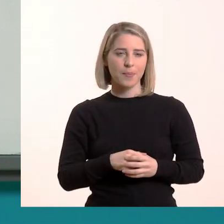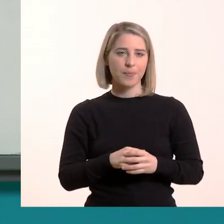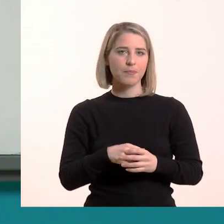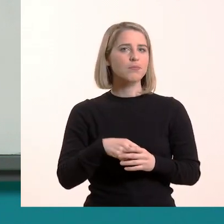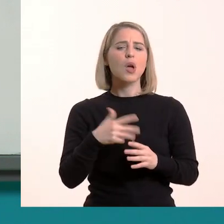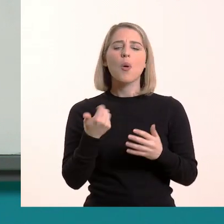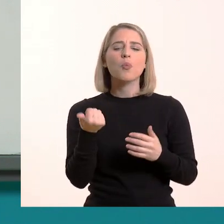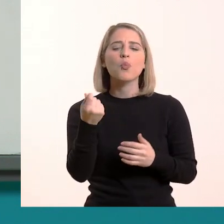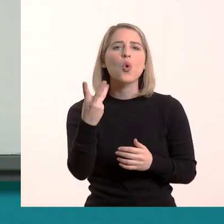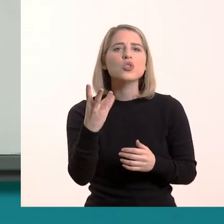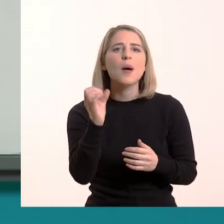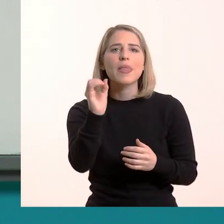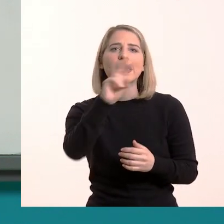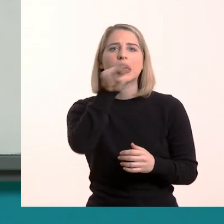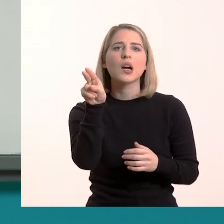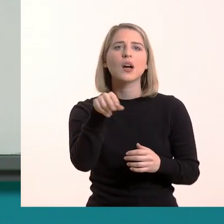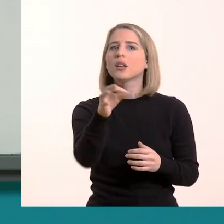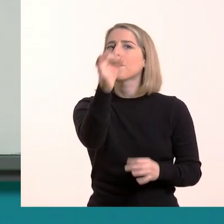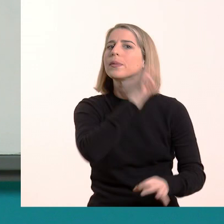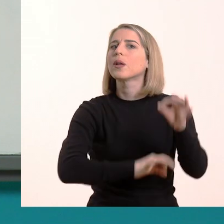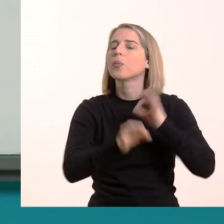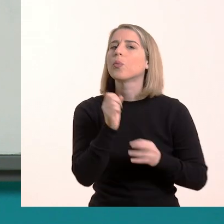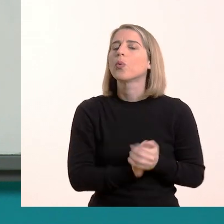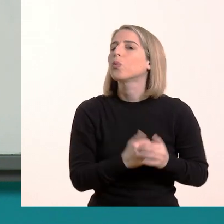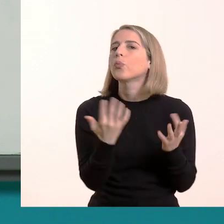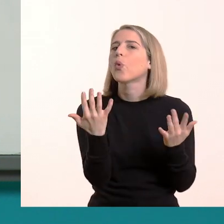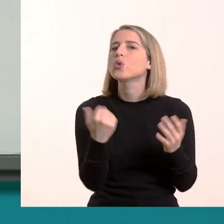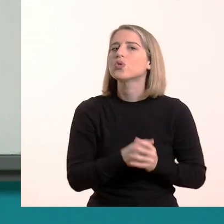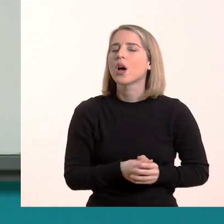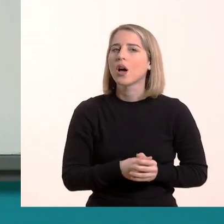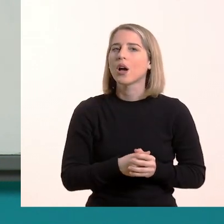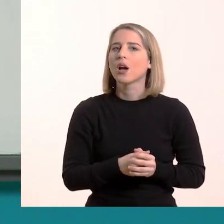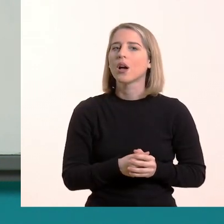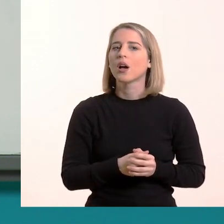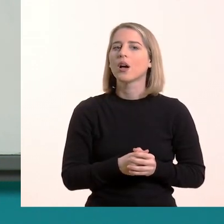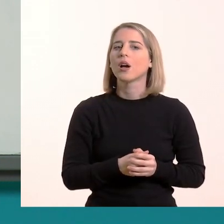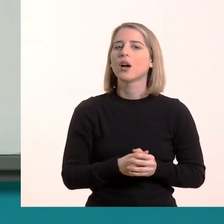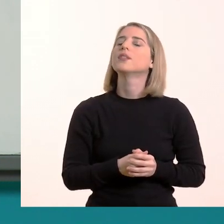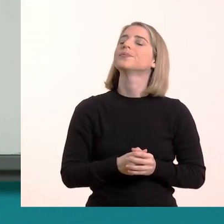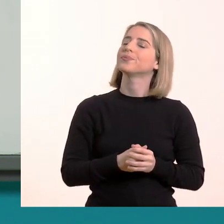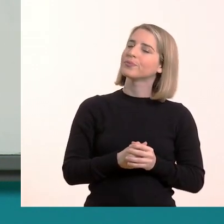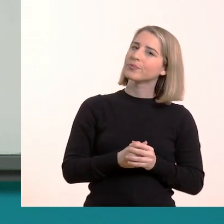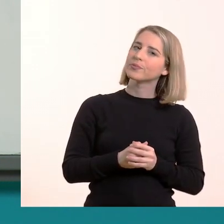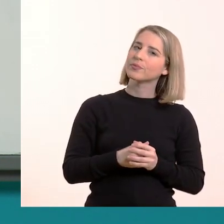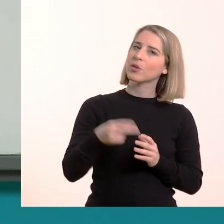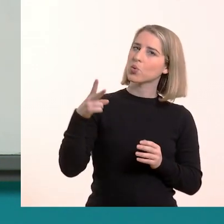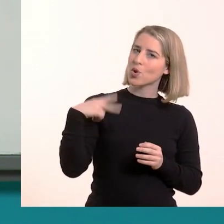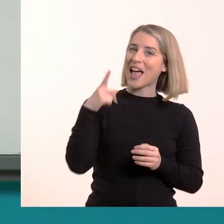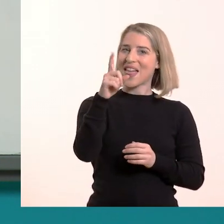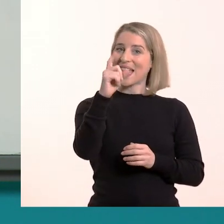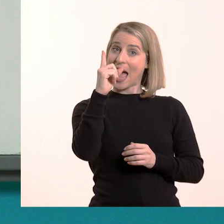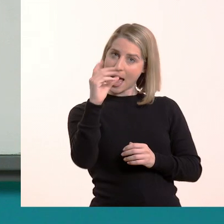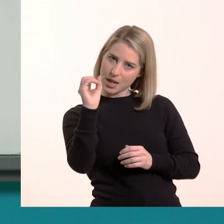μηδενικά θα σβήσω τώρα? Για πείτε μου εσείς, πόσα θα έχει τώρα ο σέιχης? Για να δούμε. Ένα το μηδενικό από το